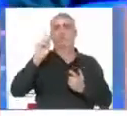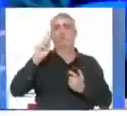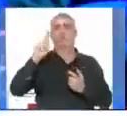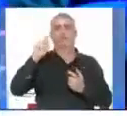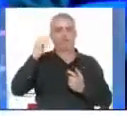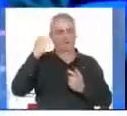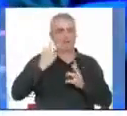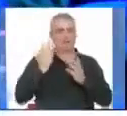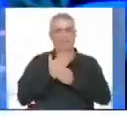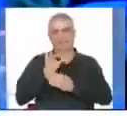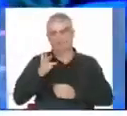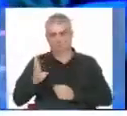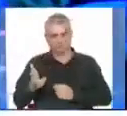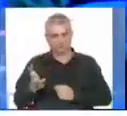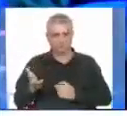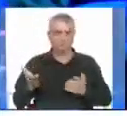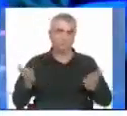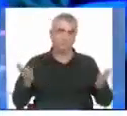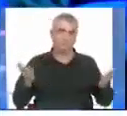בתיק הסוללות.